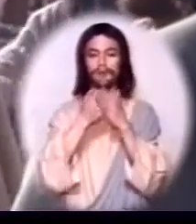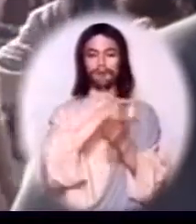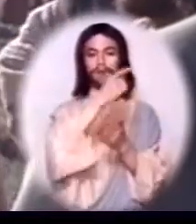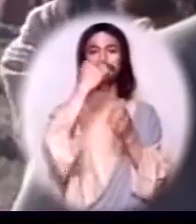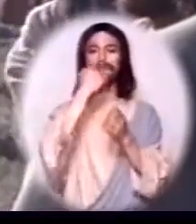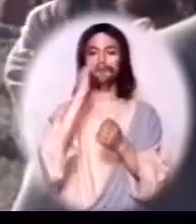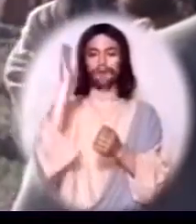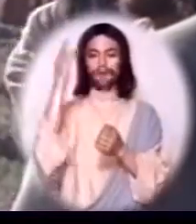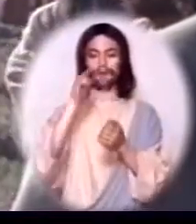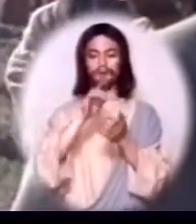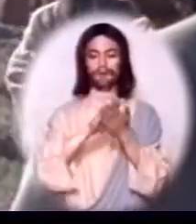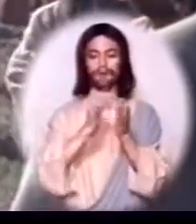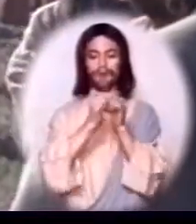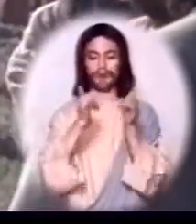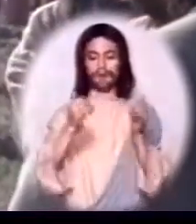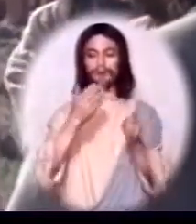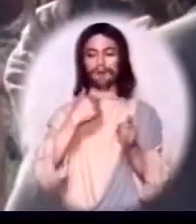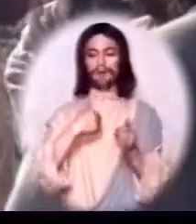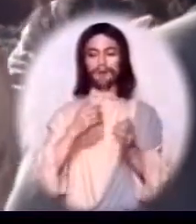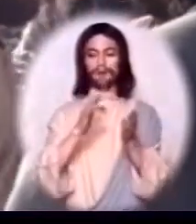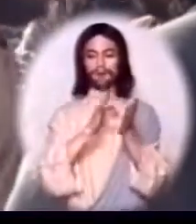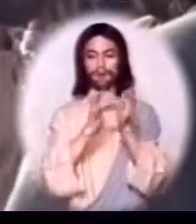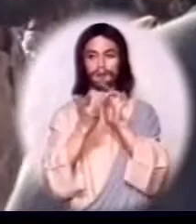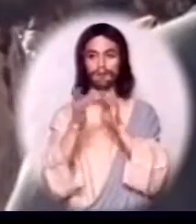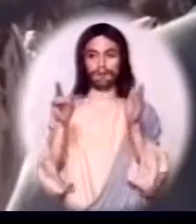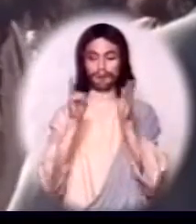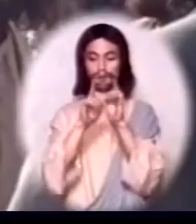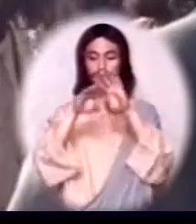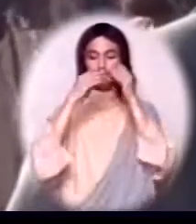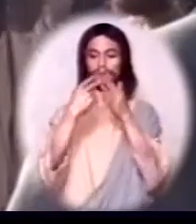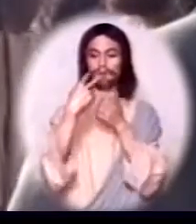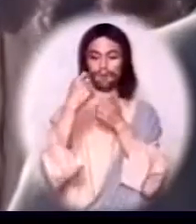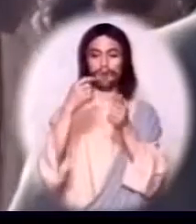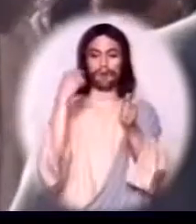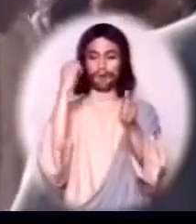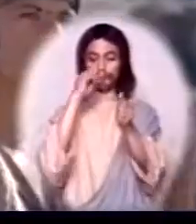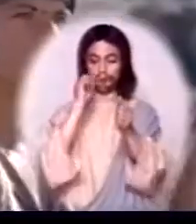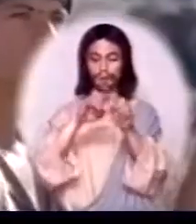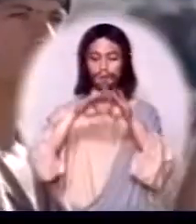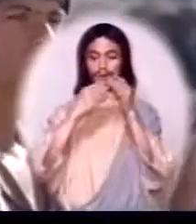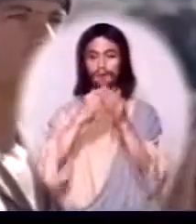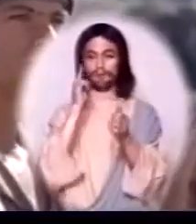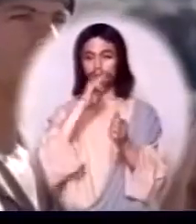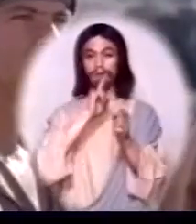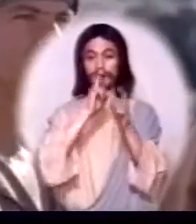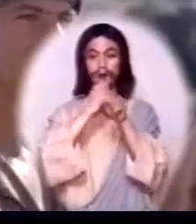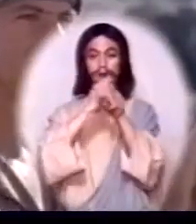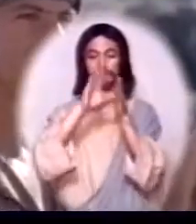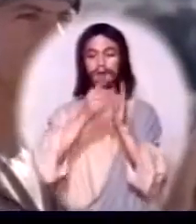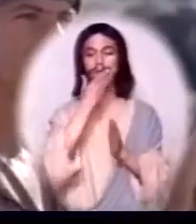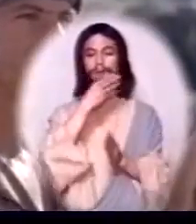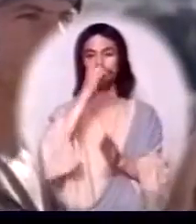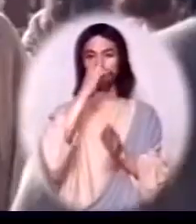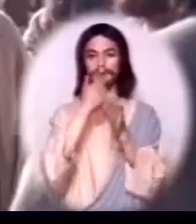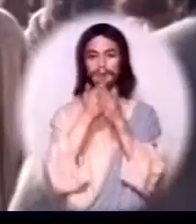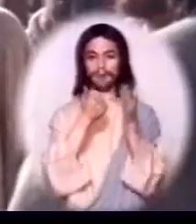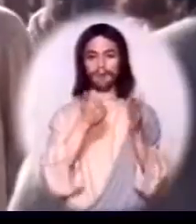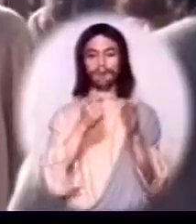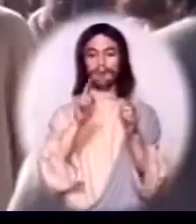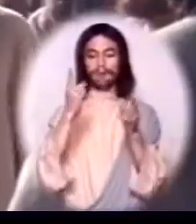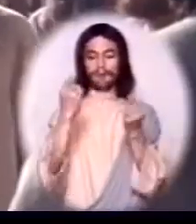복이 있나니 너희가 웃을 것이며 사람들이 인자를 대하여 너희들을 미워하며 멀리하고 욕하고 악하다고 할 때는 너희들은 복이